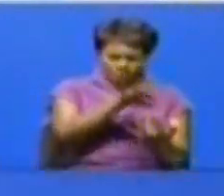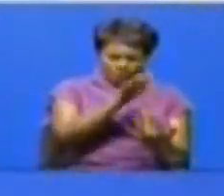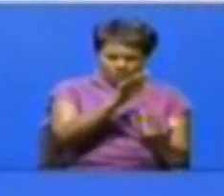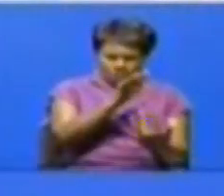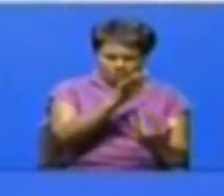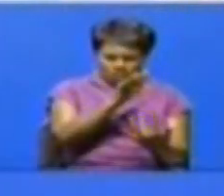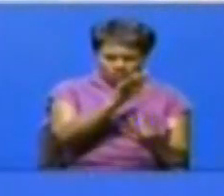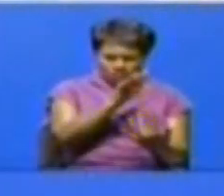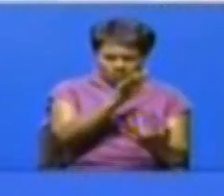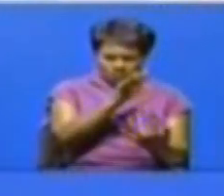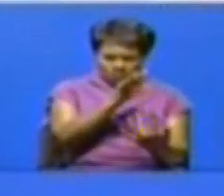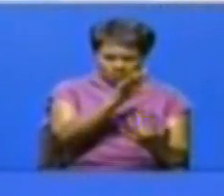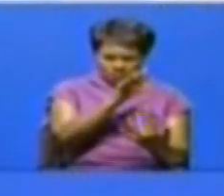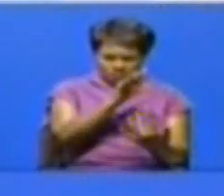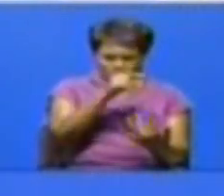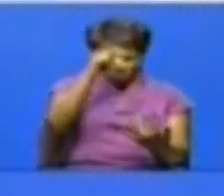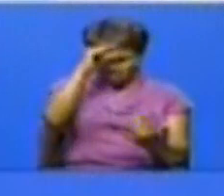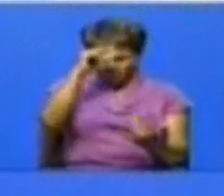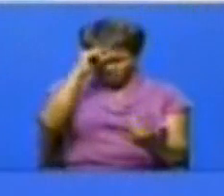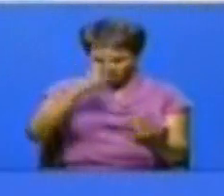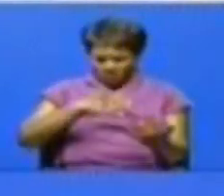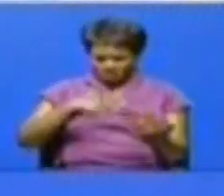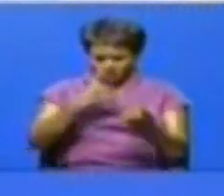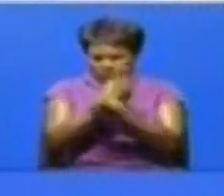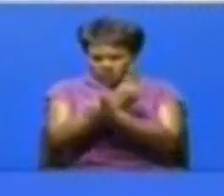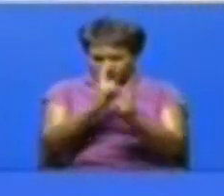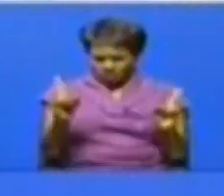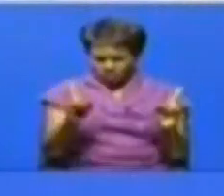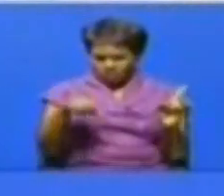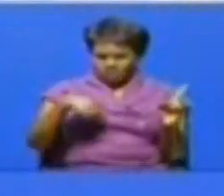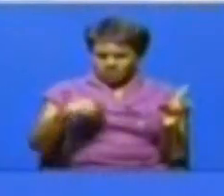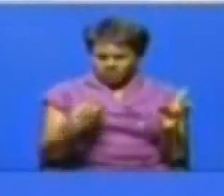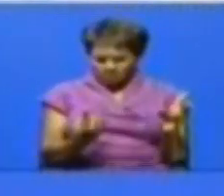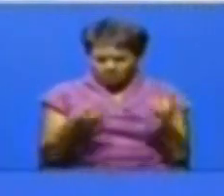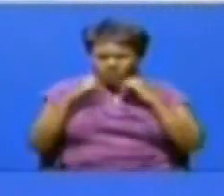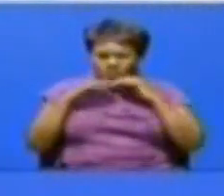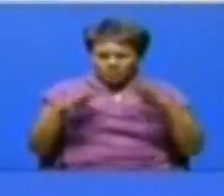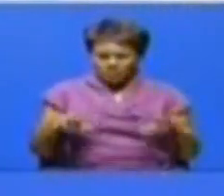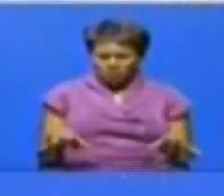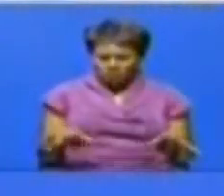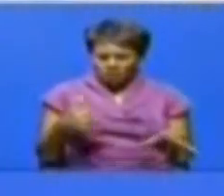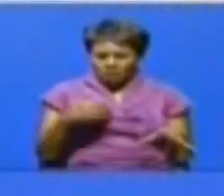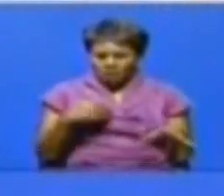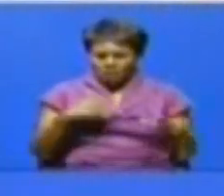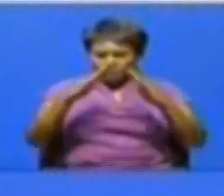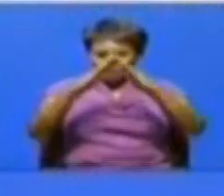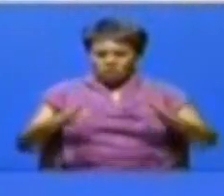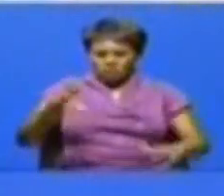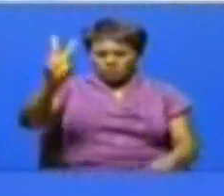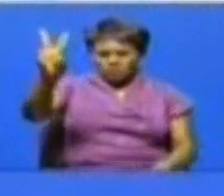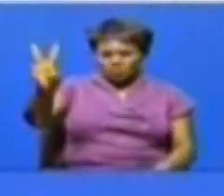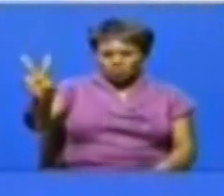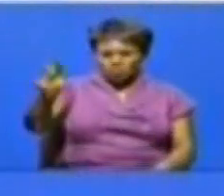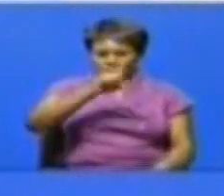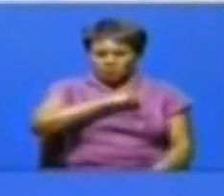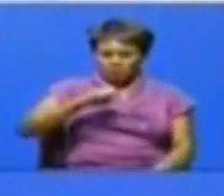mlengo muundo wetu wa serikali ni wa demokrasia, na sisi tuko devolved, ndiposa tuko na vyumba viwili vya parliament,